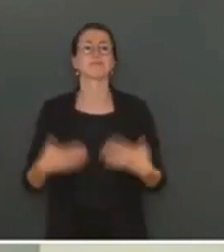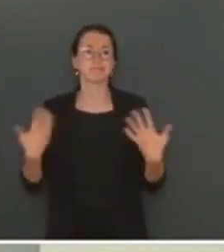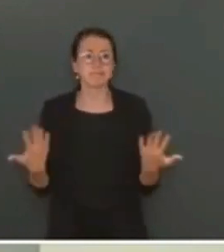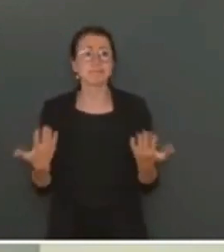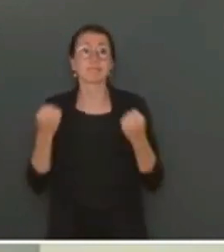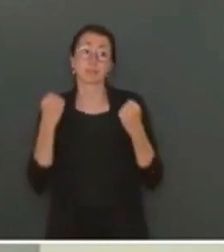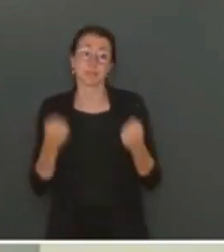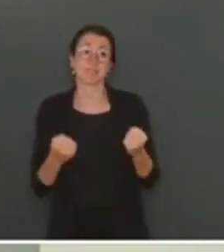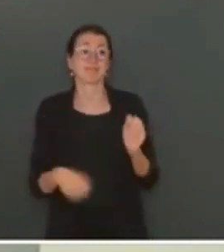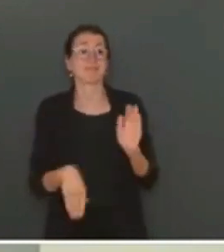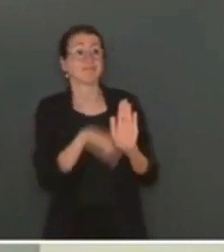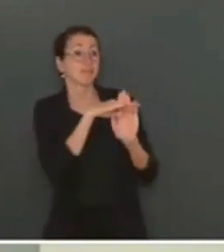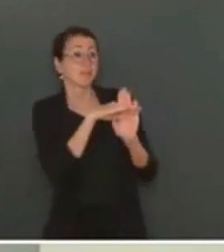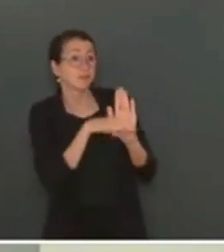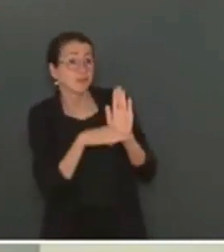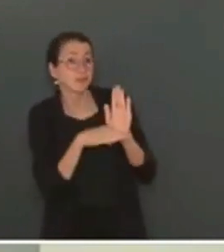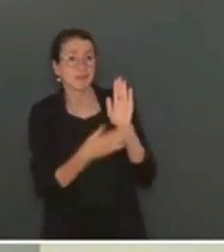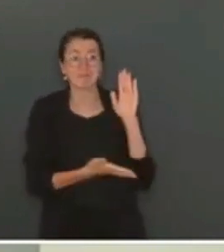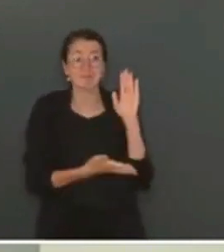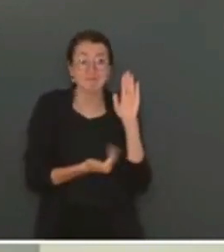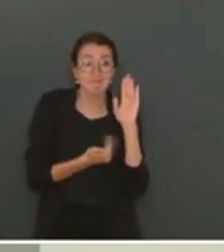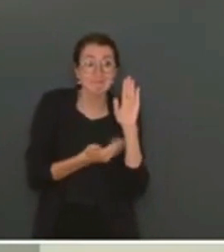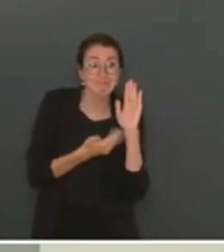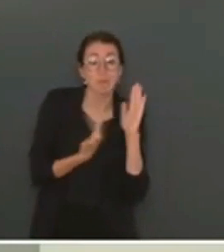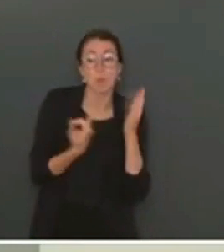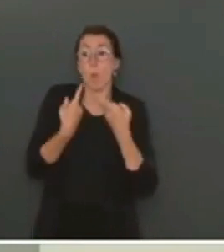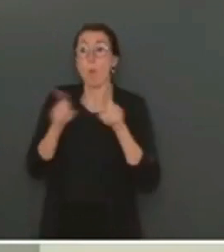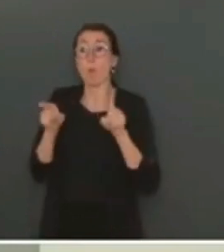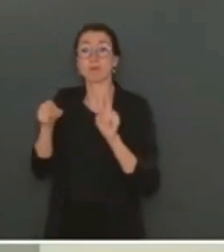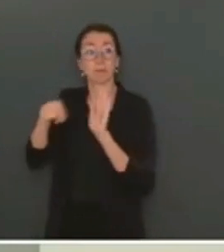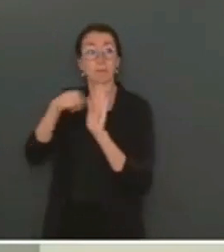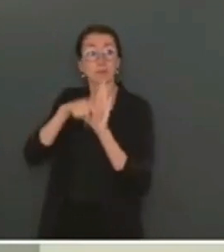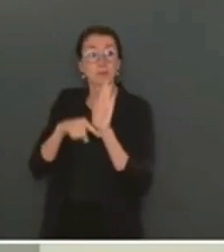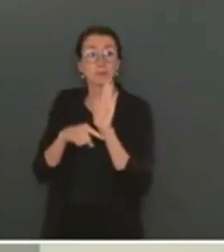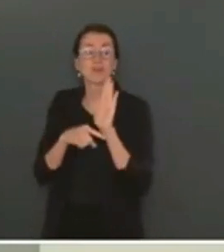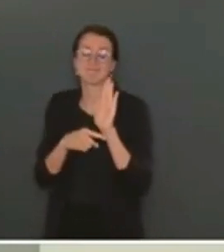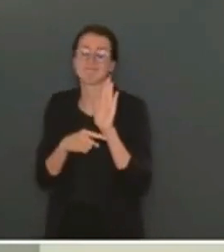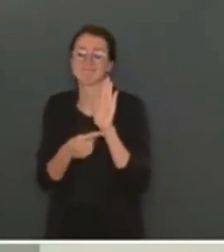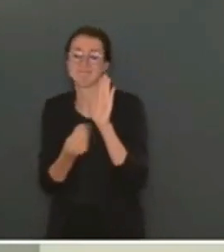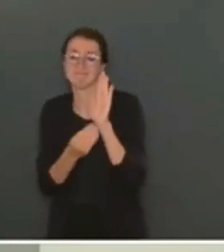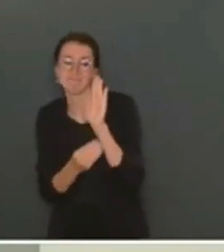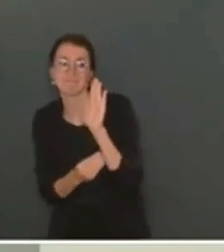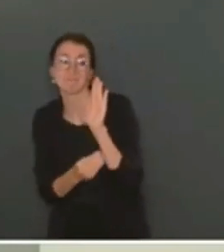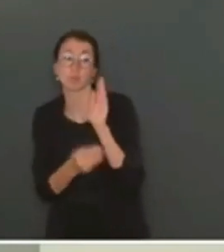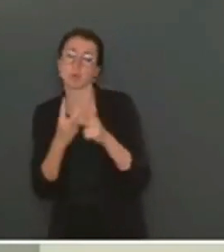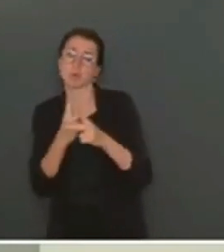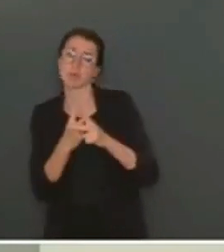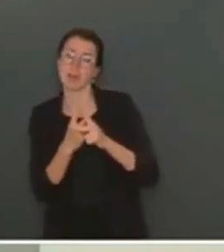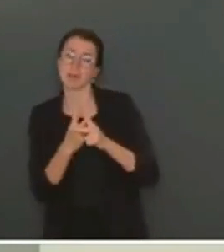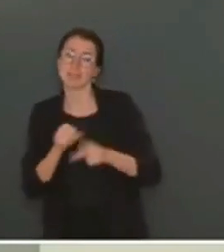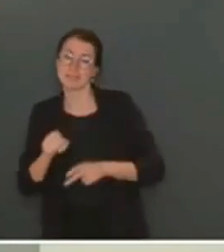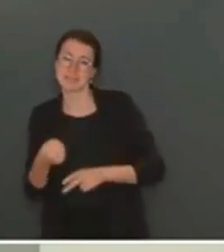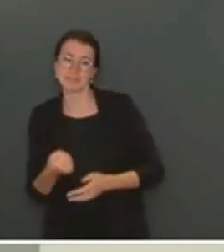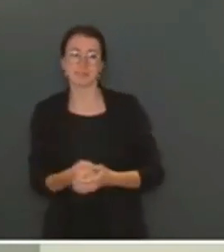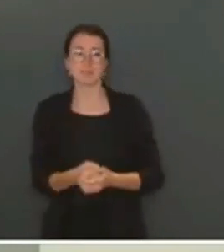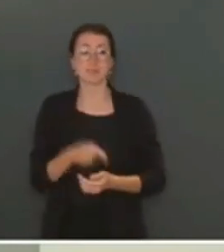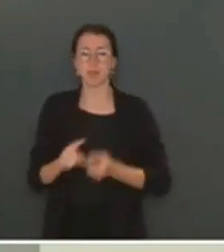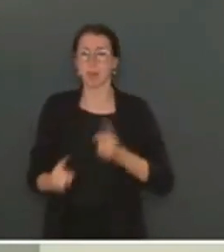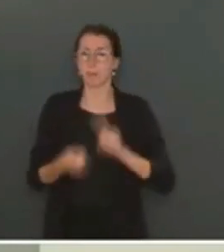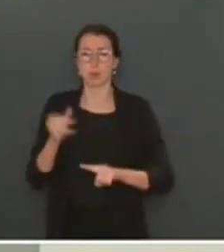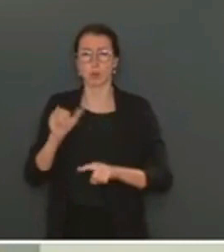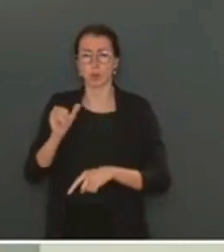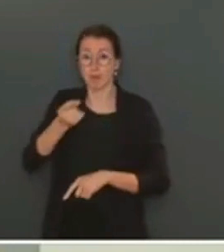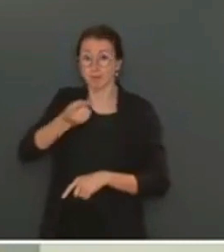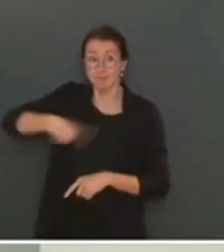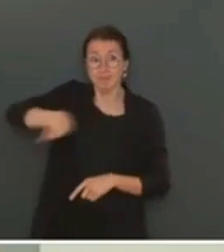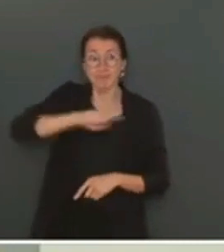d'autres devront rester d'application. En effet, ce sont bien l'ensemble des mesures actuelles qui ont permis de stabiliser les